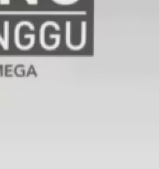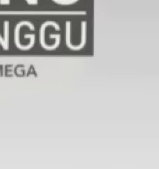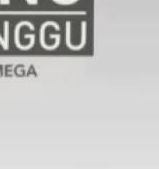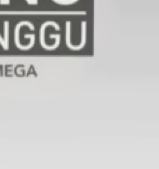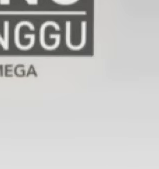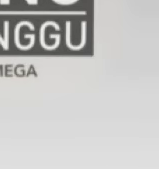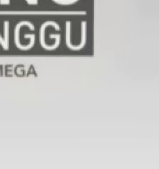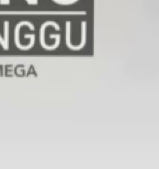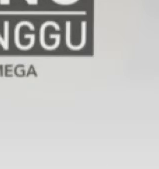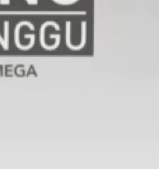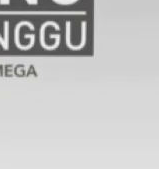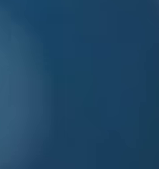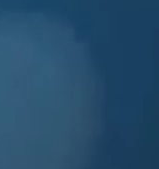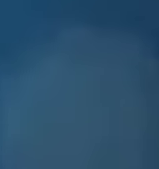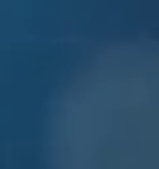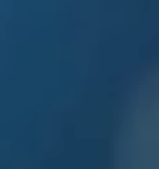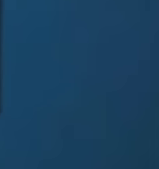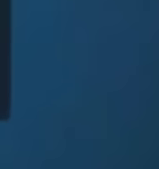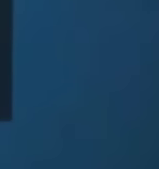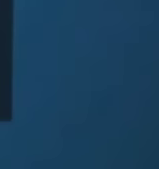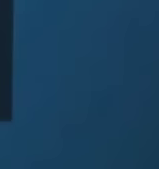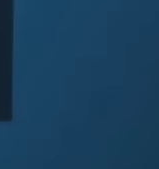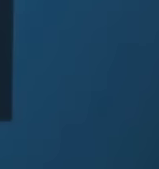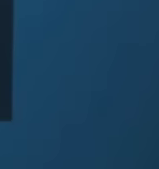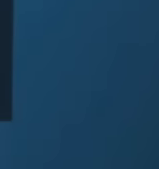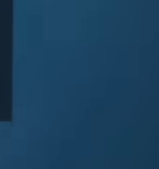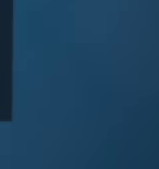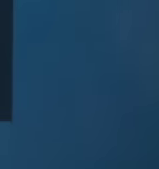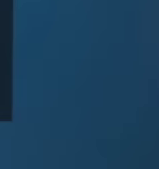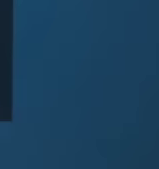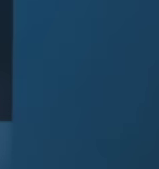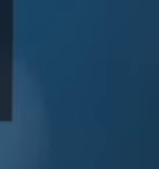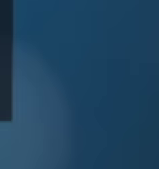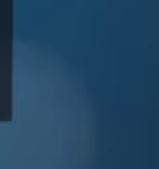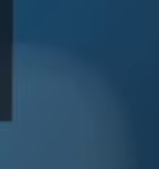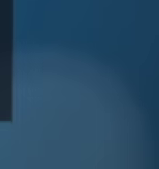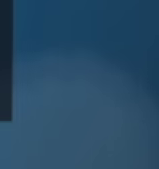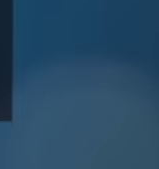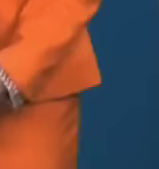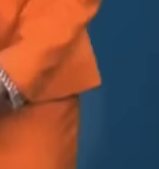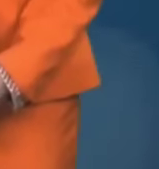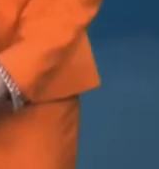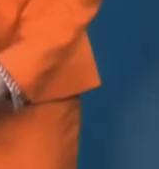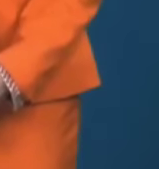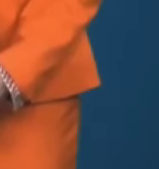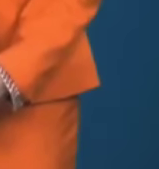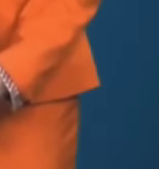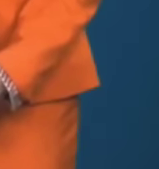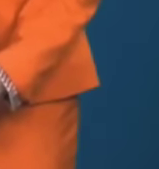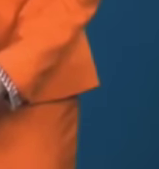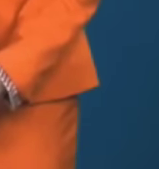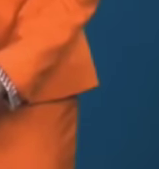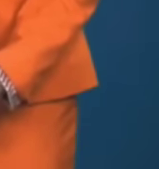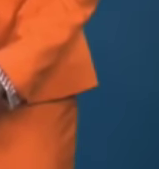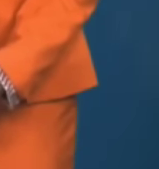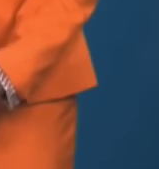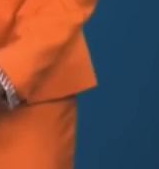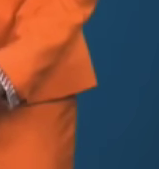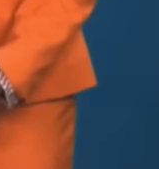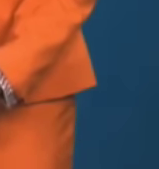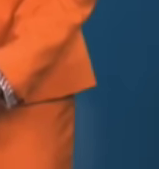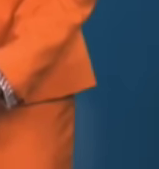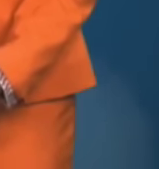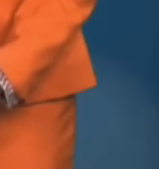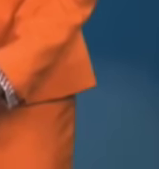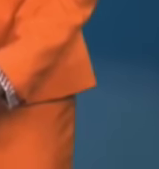untuk 1 pemenang setiap minggunya. Grand prize 1 kg emas untuk 2 pemenang. Serta hadiah langsung voucher belajar